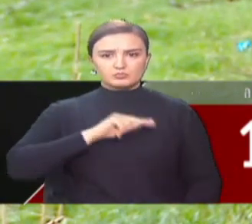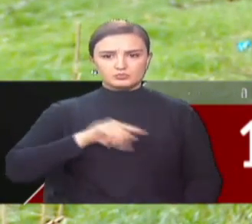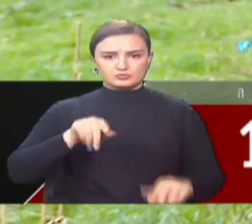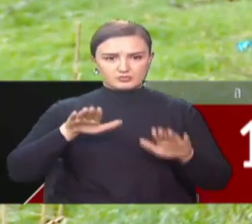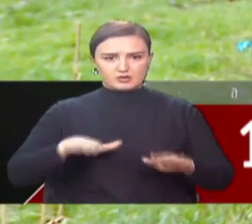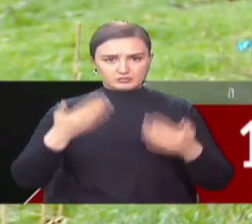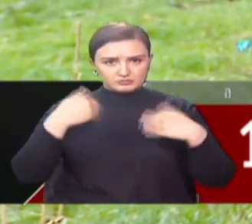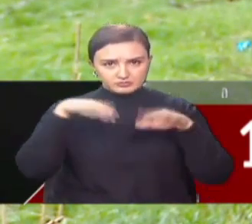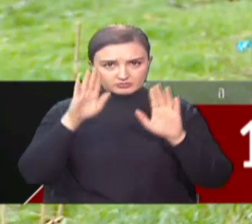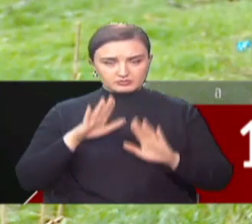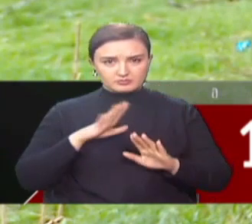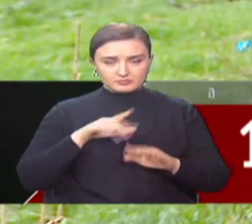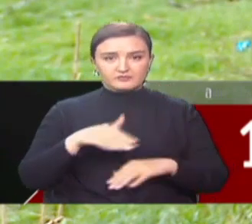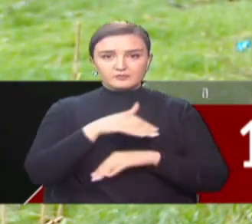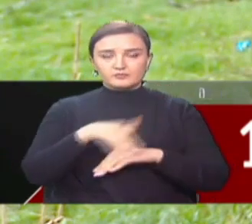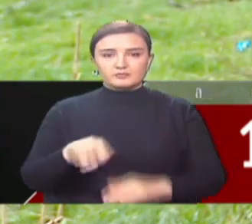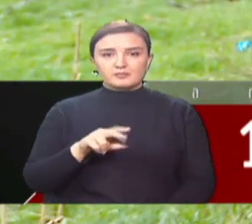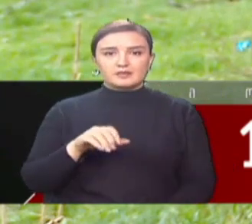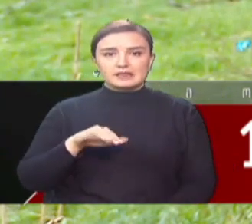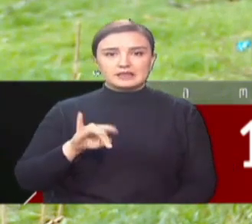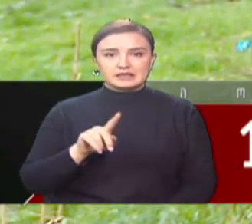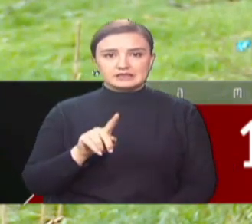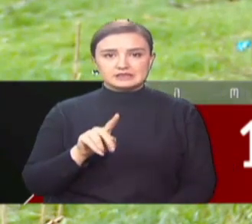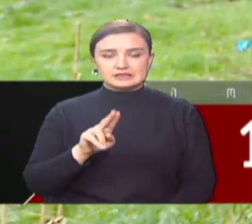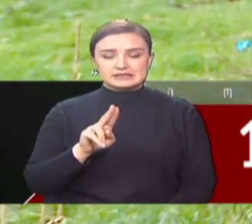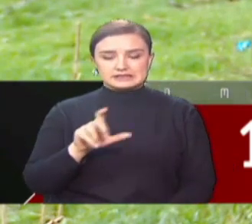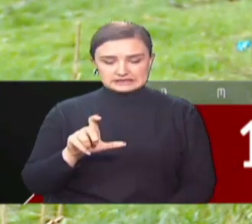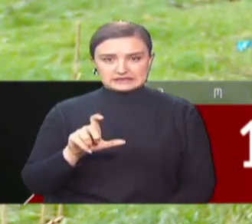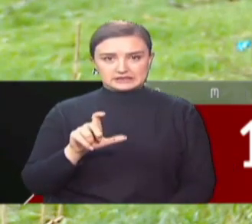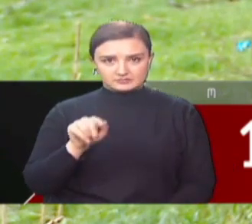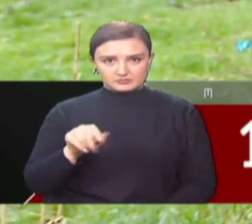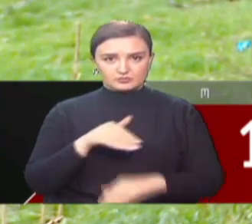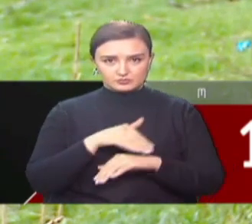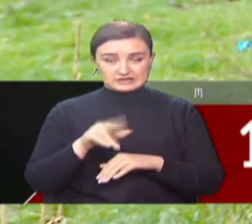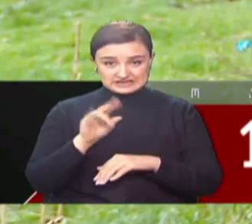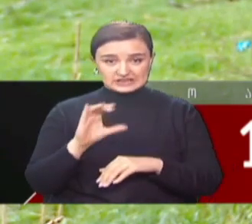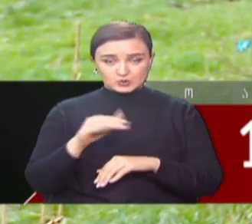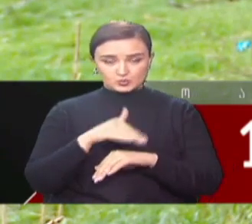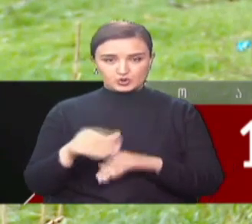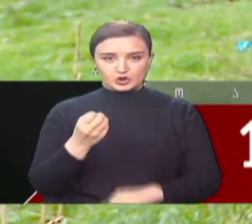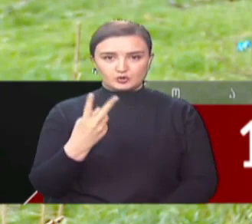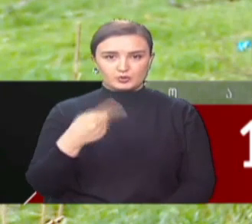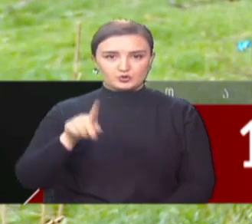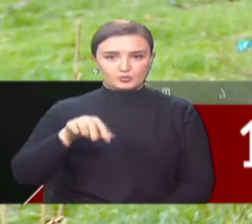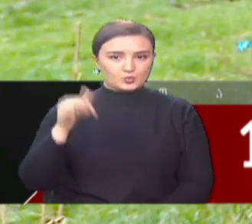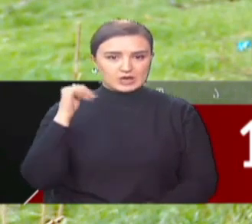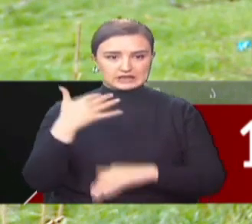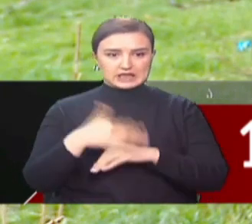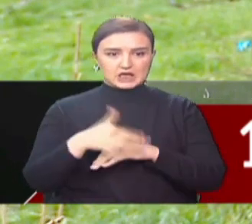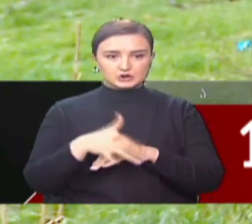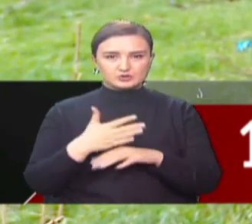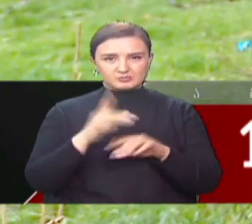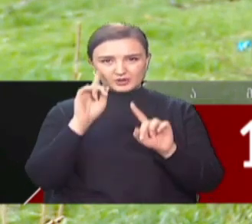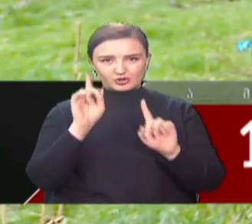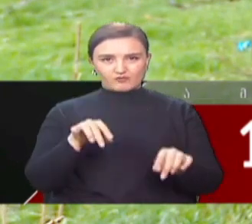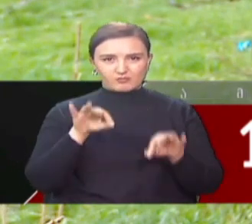ადგილას. ჩვენ ვიმყოფებით პეტრიწის 12 ნომერის მიმდებარედ კორპუსების უკანა ეზოში, რომელიც არის მიტოვებული, ეს